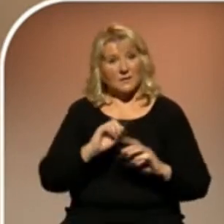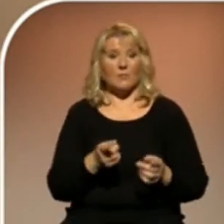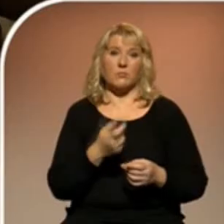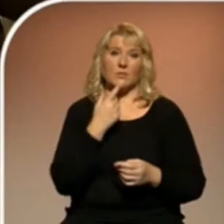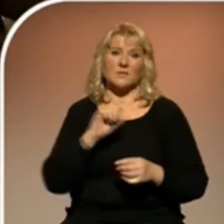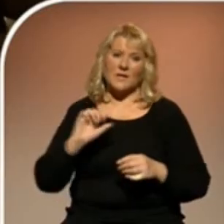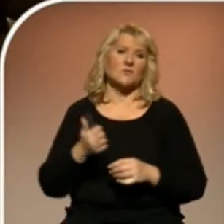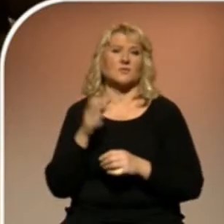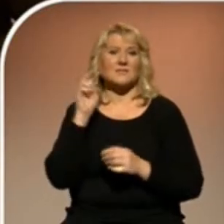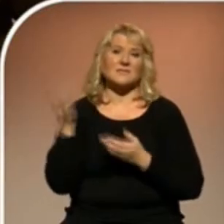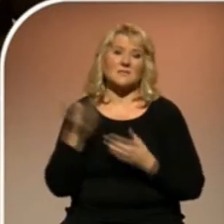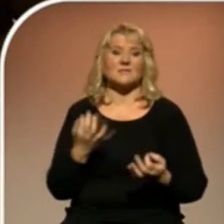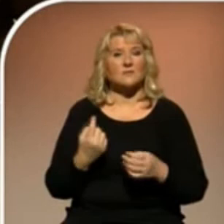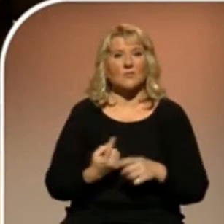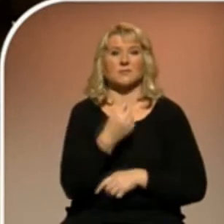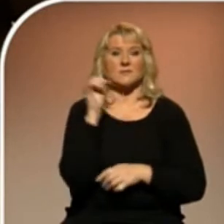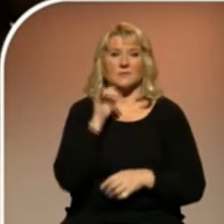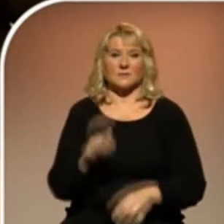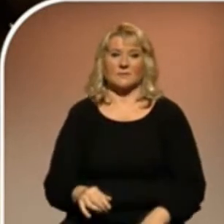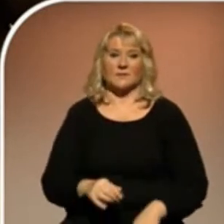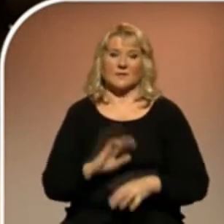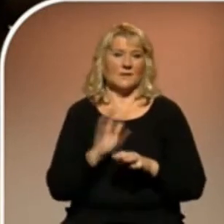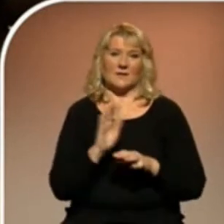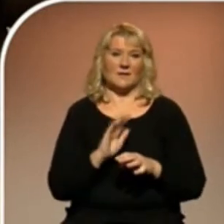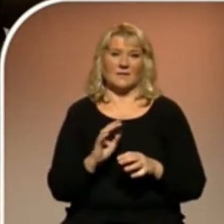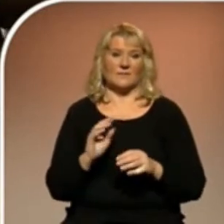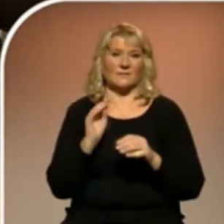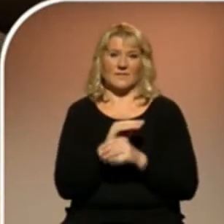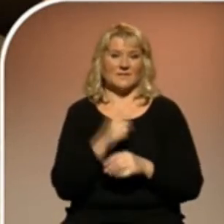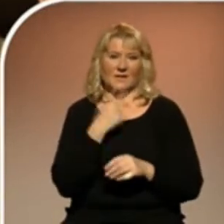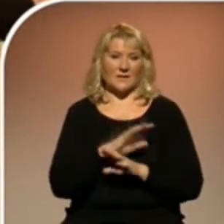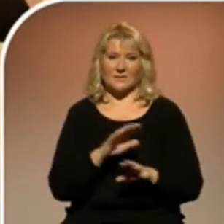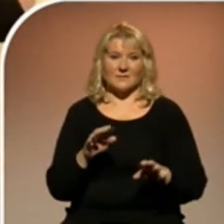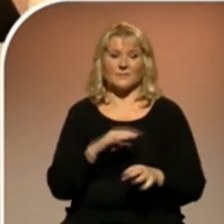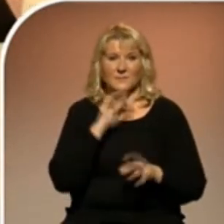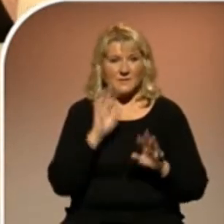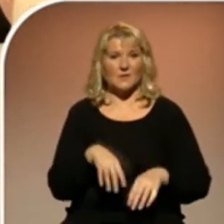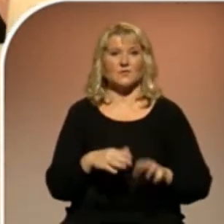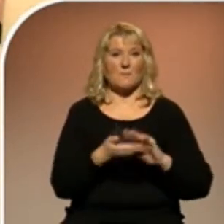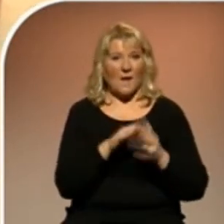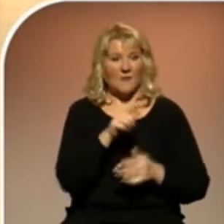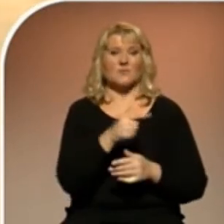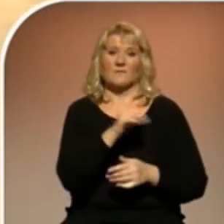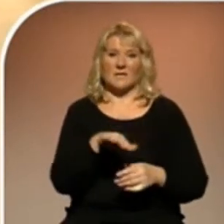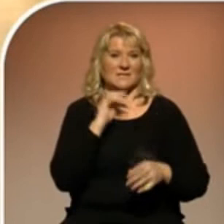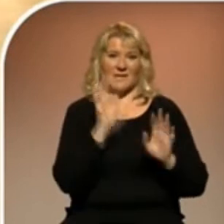pořídit? Třeba exotické, exotičtějšího ještě. Už nic jiného exotického nechci. Nechci, stačí mi manžel a dvě